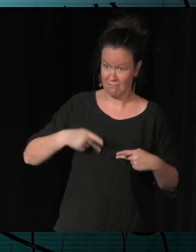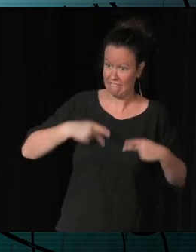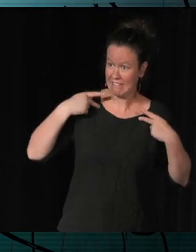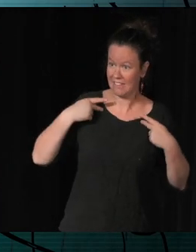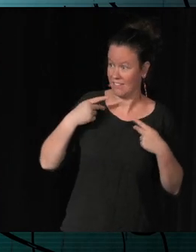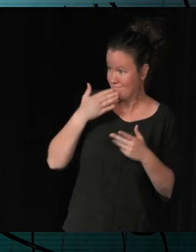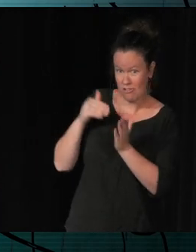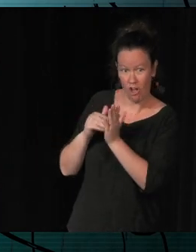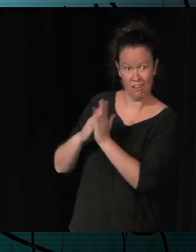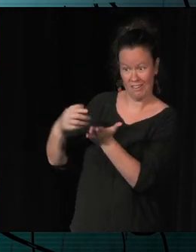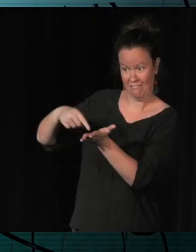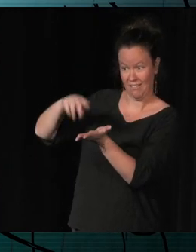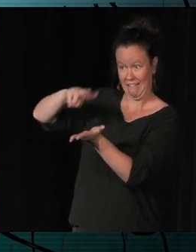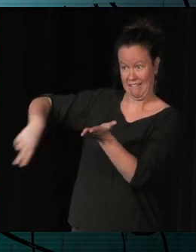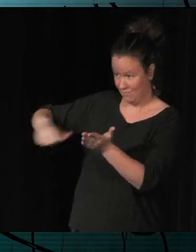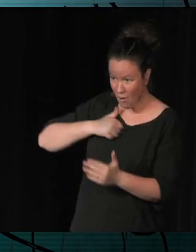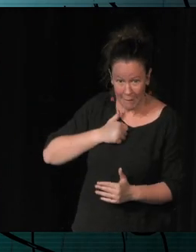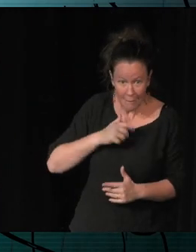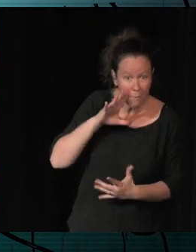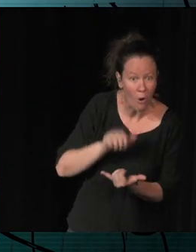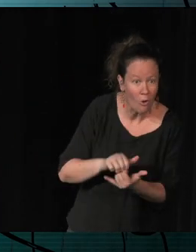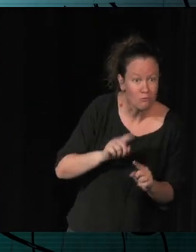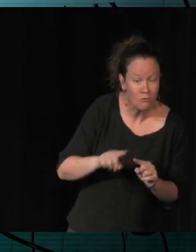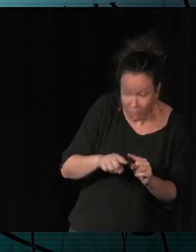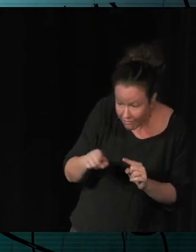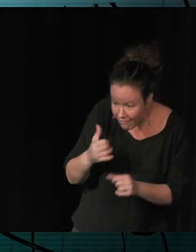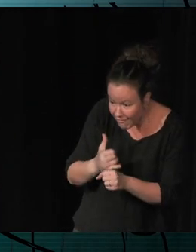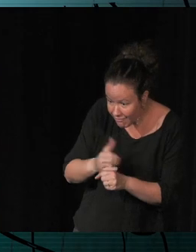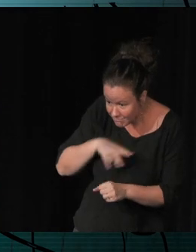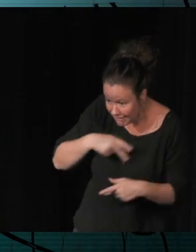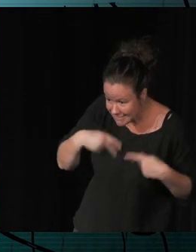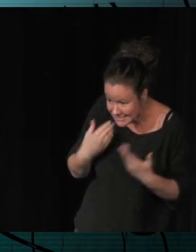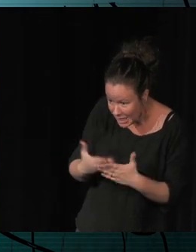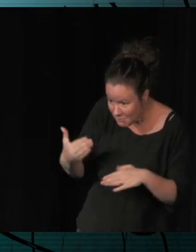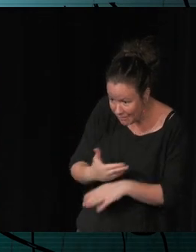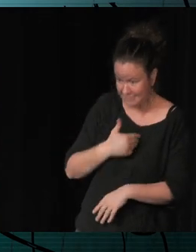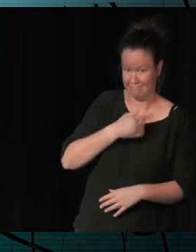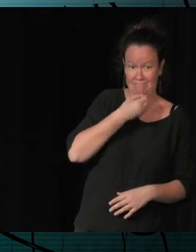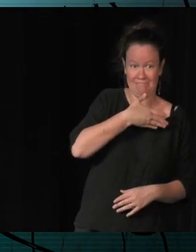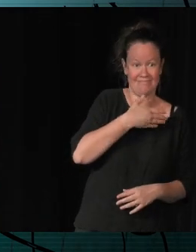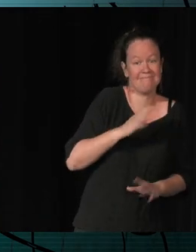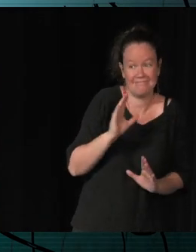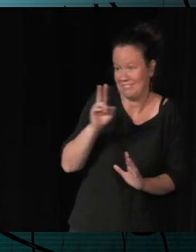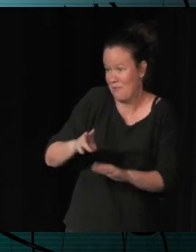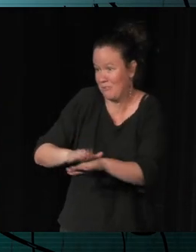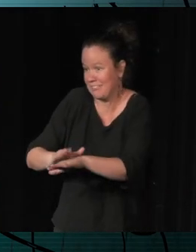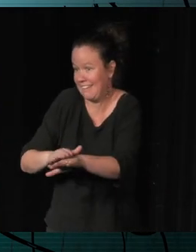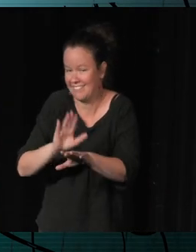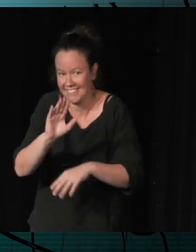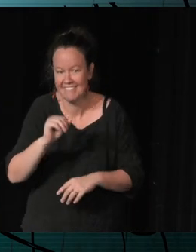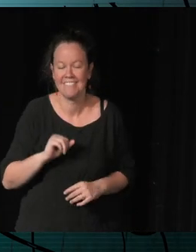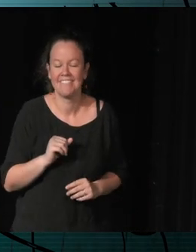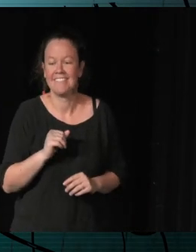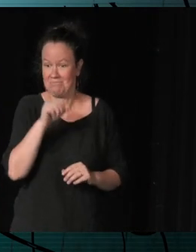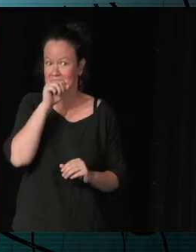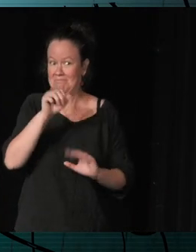même des choses que j'ai découvertes que je savais même pas c'est un livre sorti chez sur d'édition voilà comment ça s'était passé donc j'ai trouvé ça passionnant et d'ailleurs c'est quand dis tout à